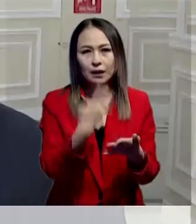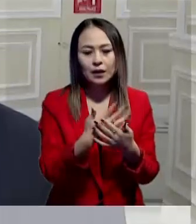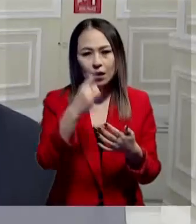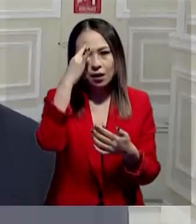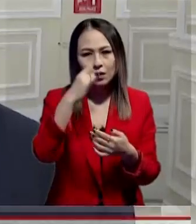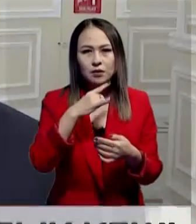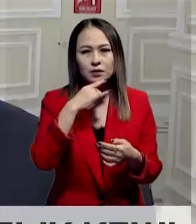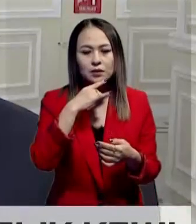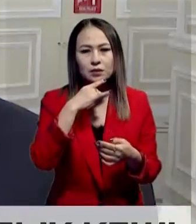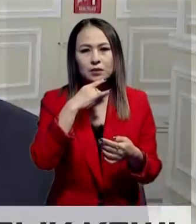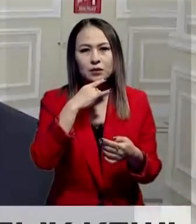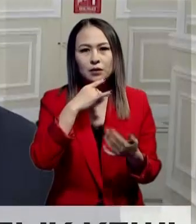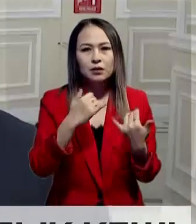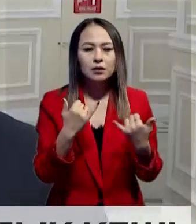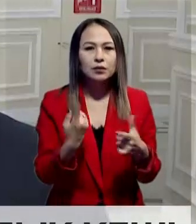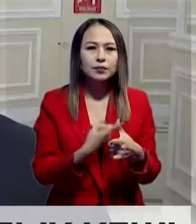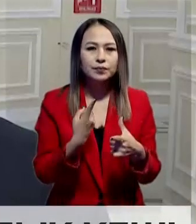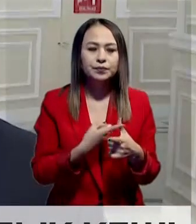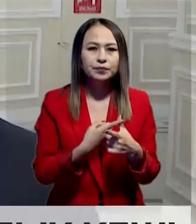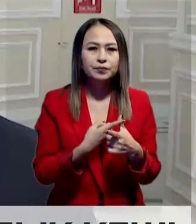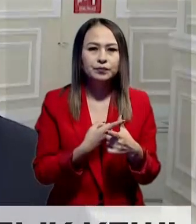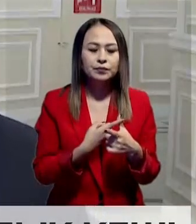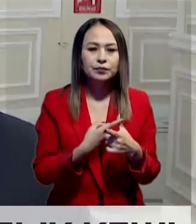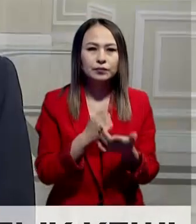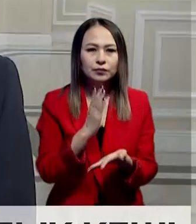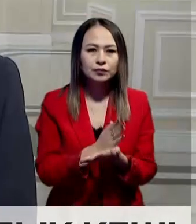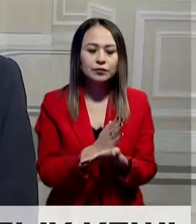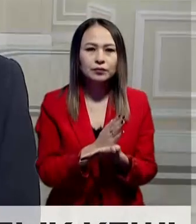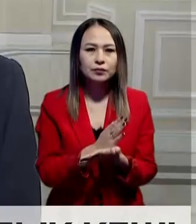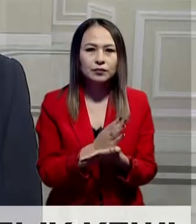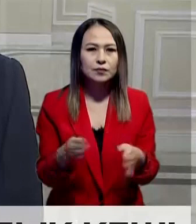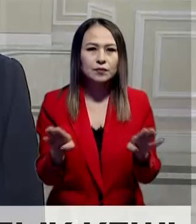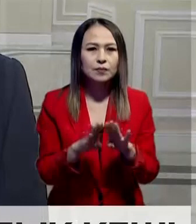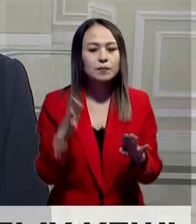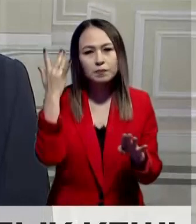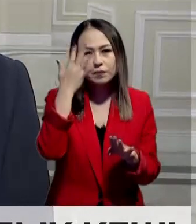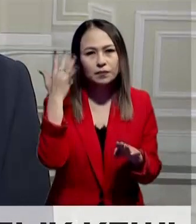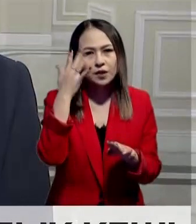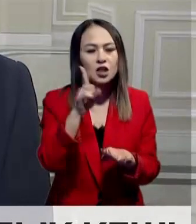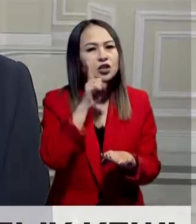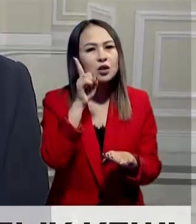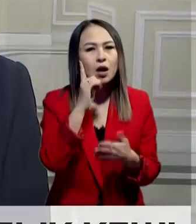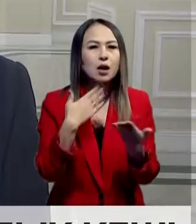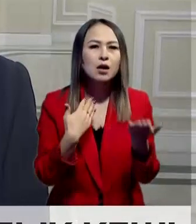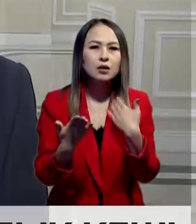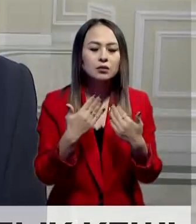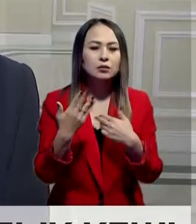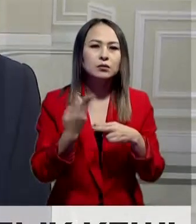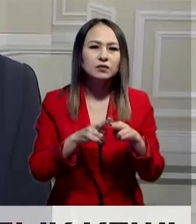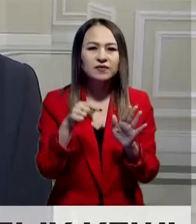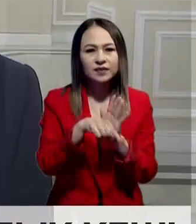Қазақстан алтын бесігіміз деген атын алтын бесігім деп аталып отыр. Бұндағы мақсат жастар арасында, соның